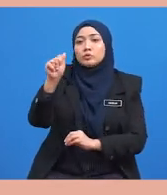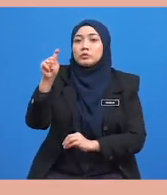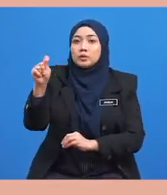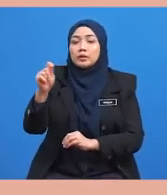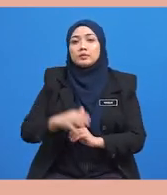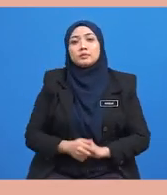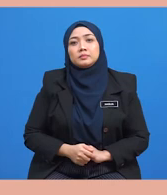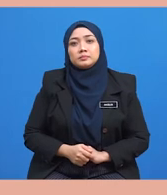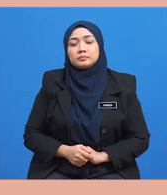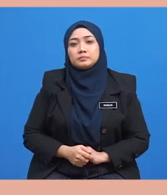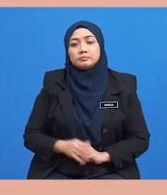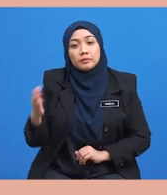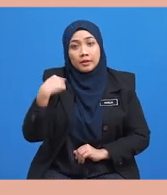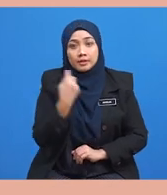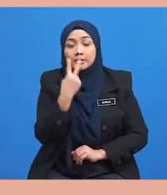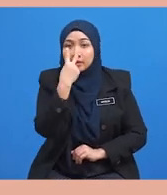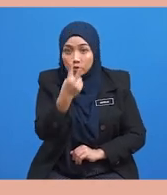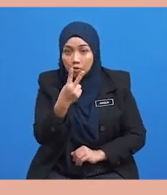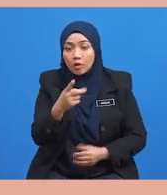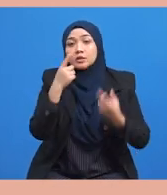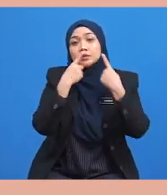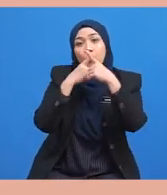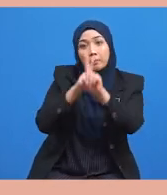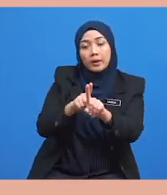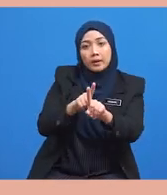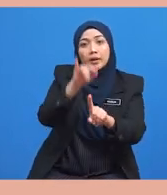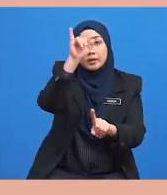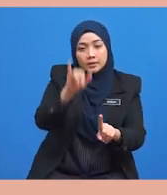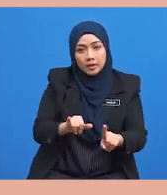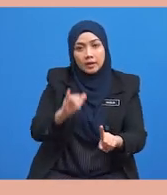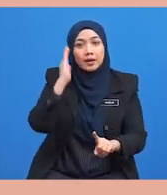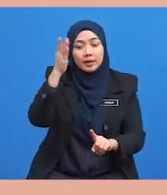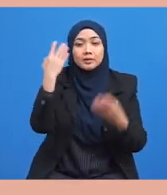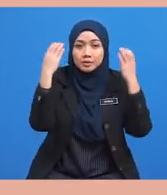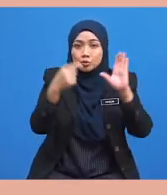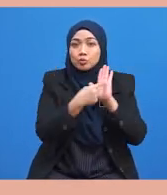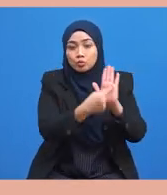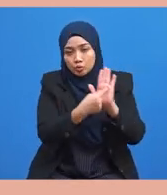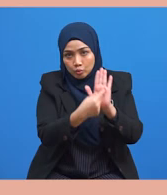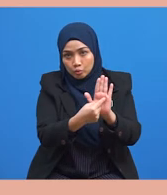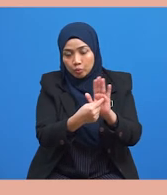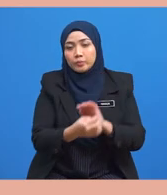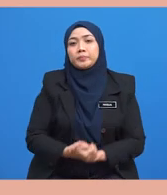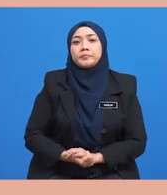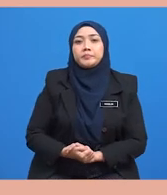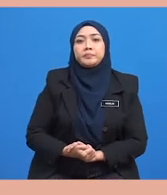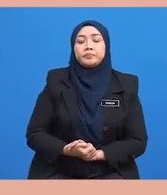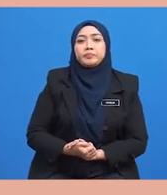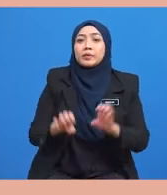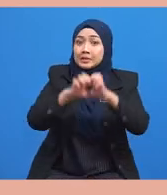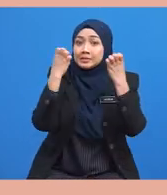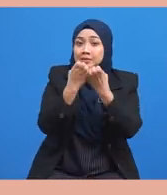Bagus. Mari kita semak jawapan dengan paparan yang telah cikgu sediakan. Bagi set data yang